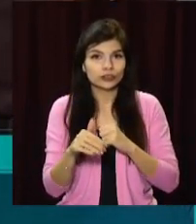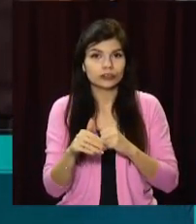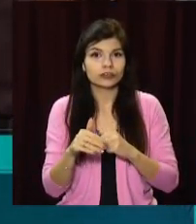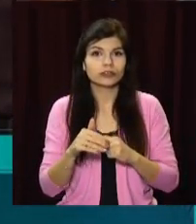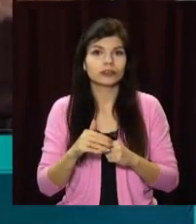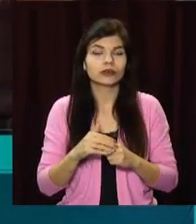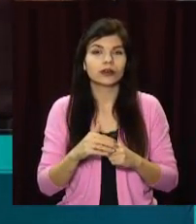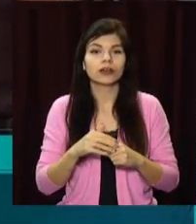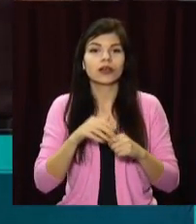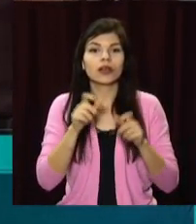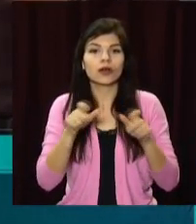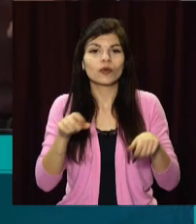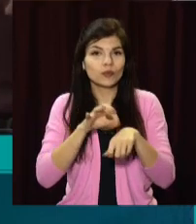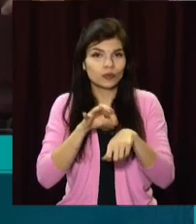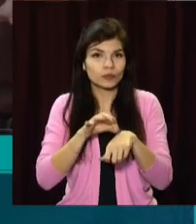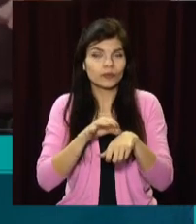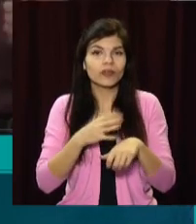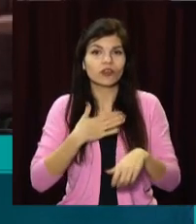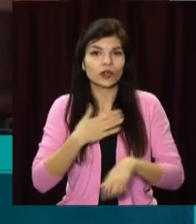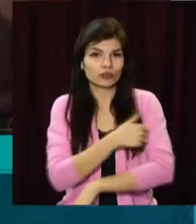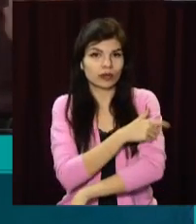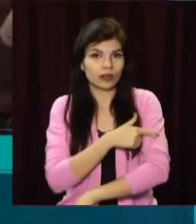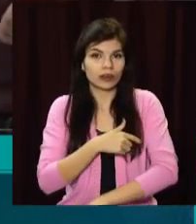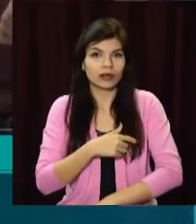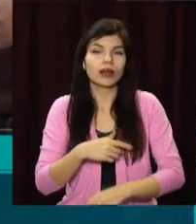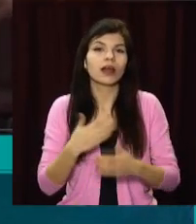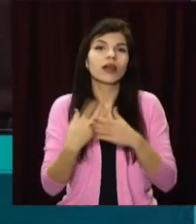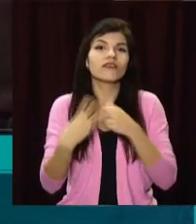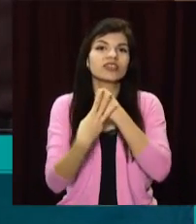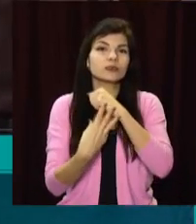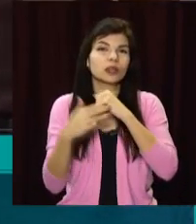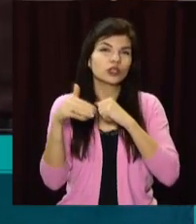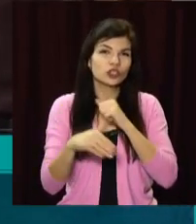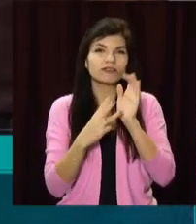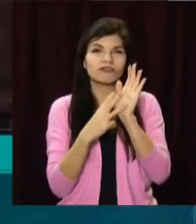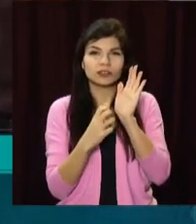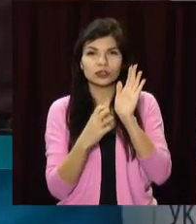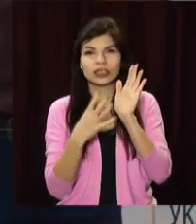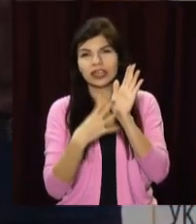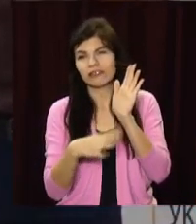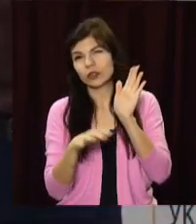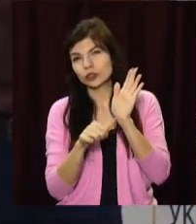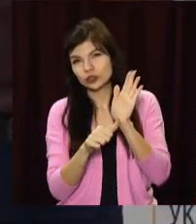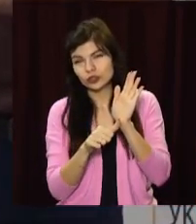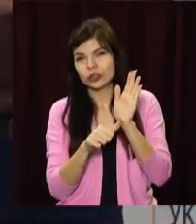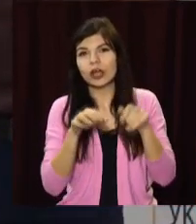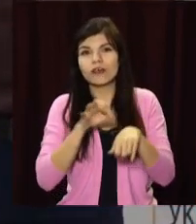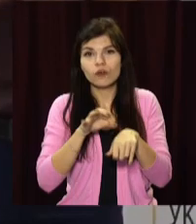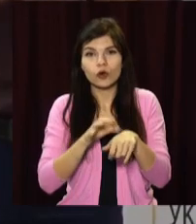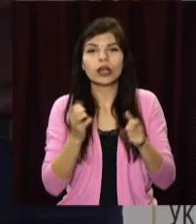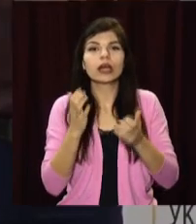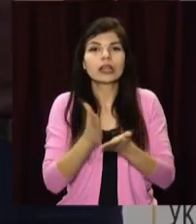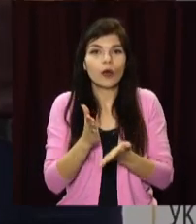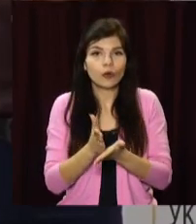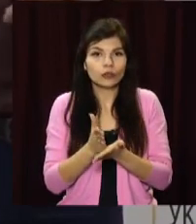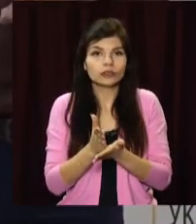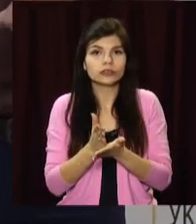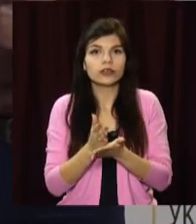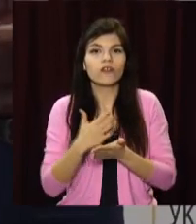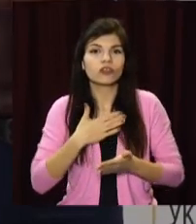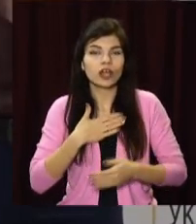тисяч пацієнтів перебувають в наших лікарнях. Там 18 тисяч 896 хворих